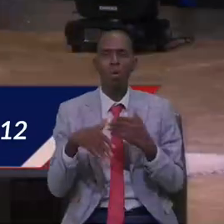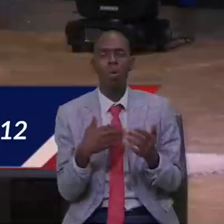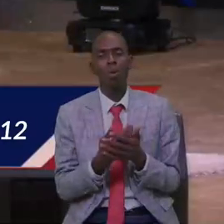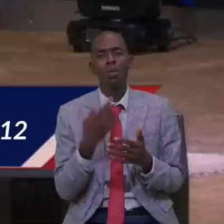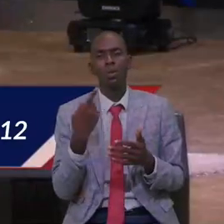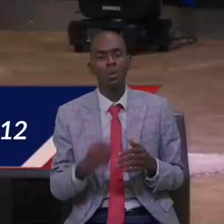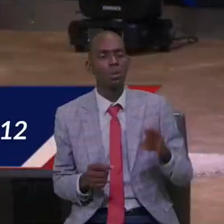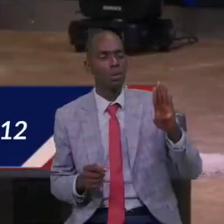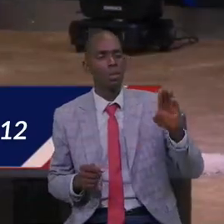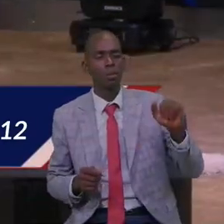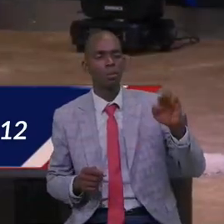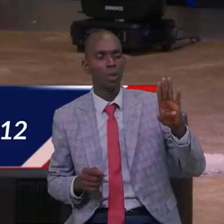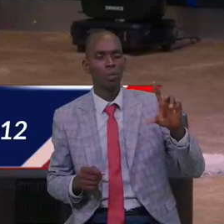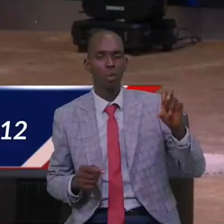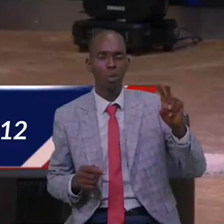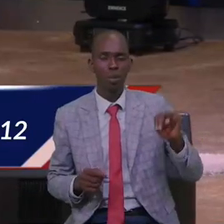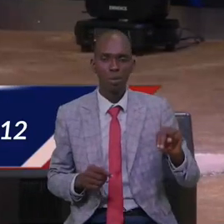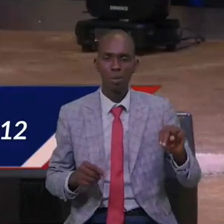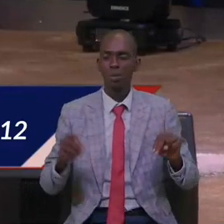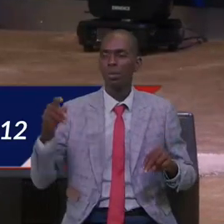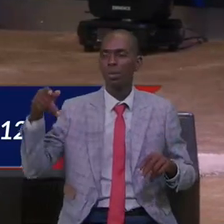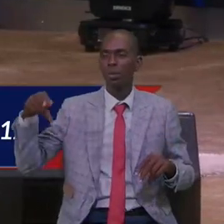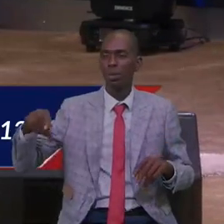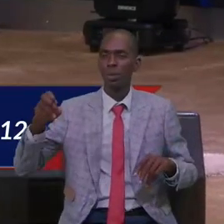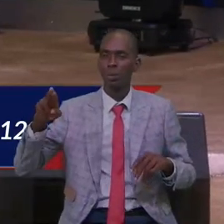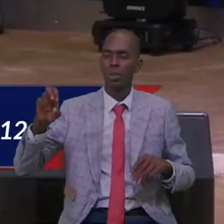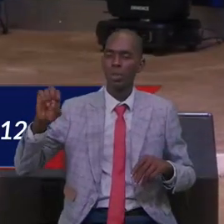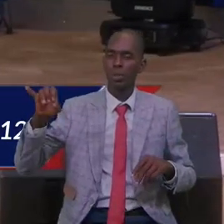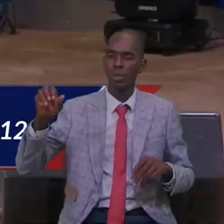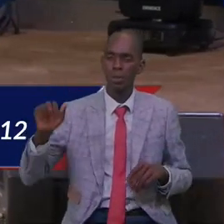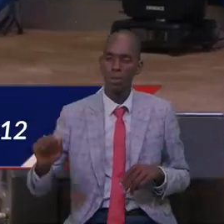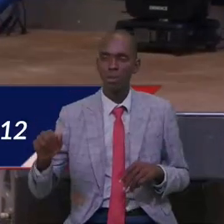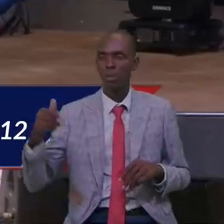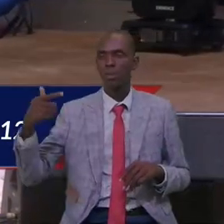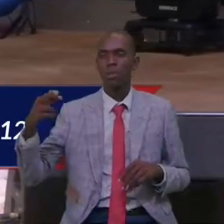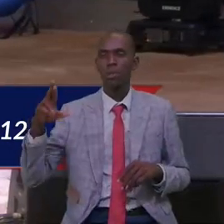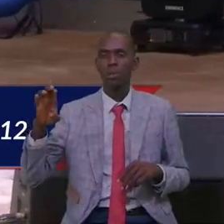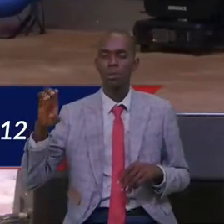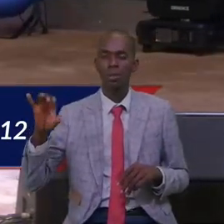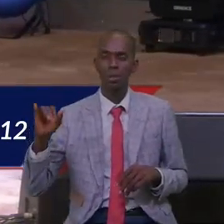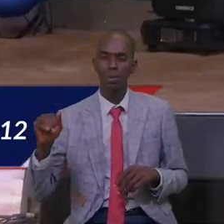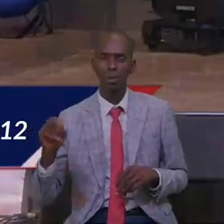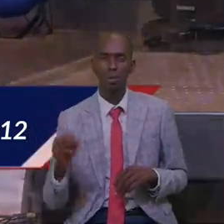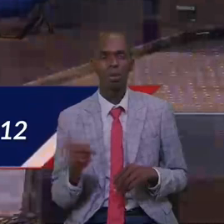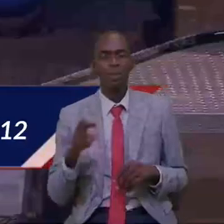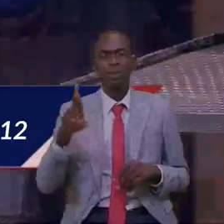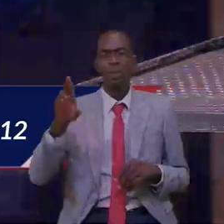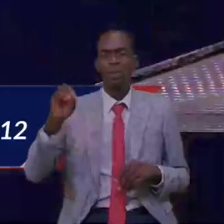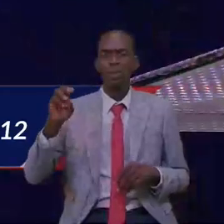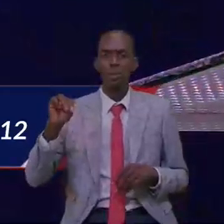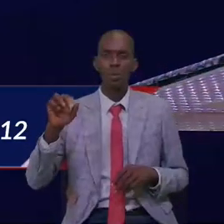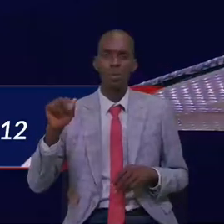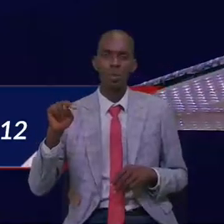Le royaume babylonien est un royaume païen, le royaume médo-perse païen, le royaume